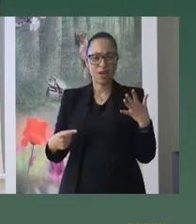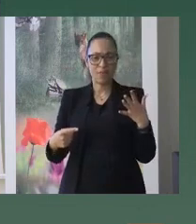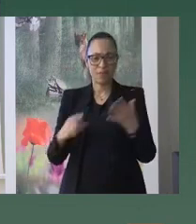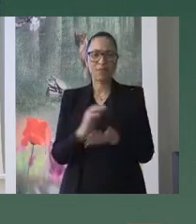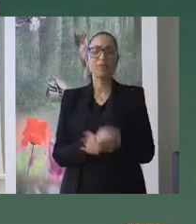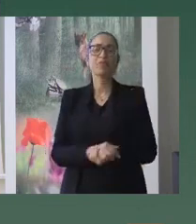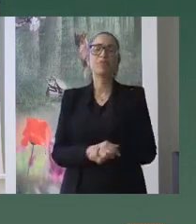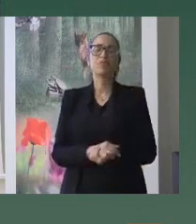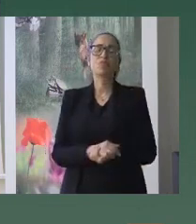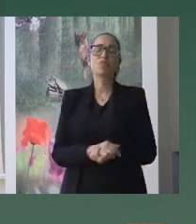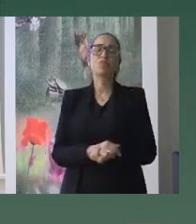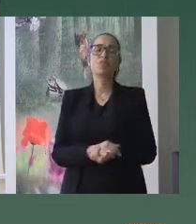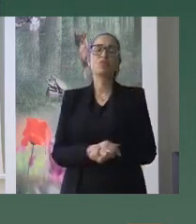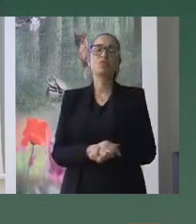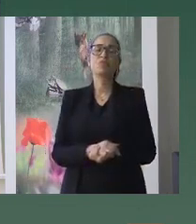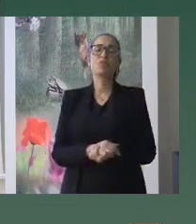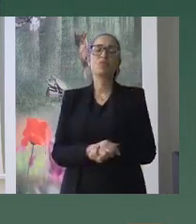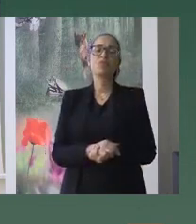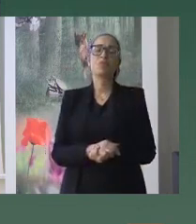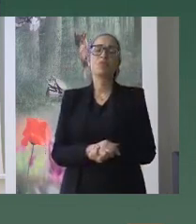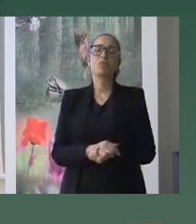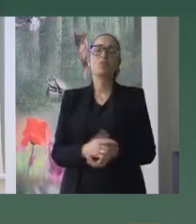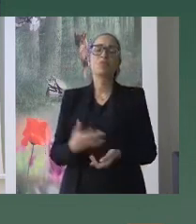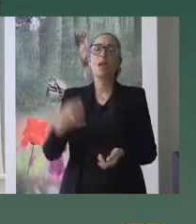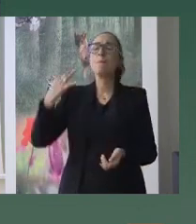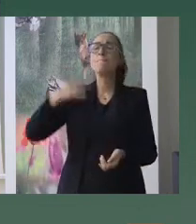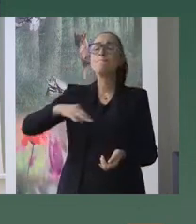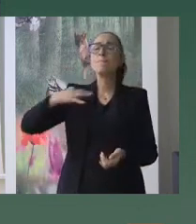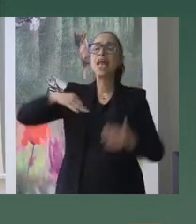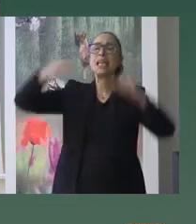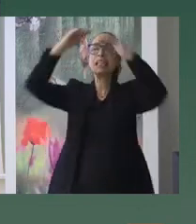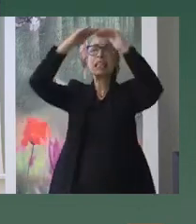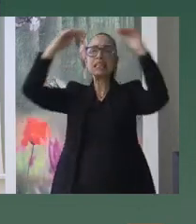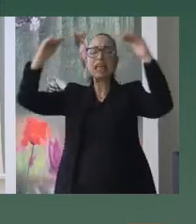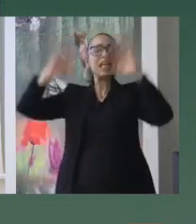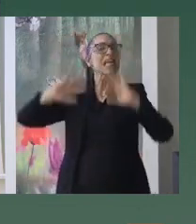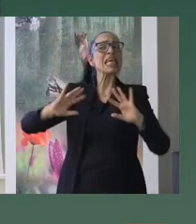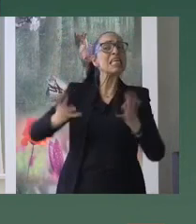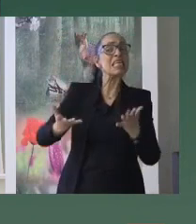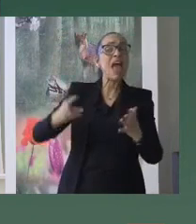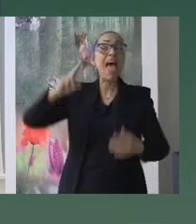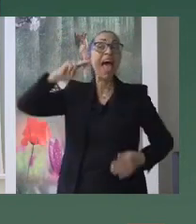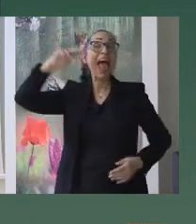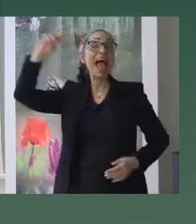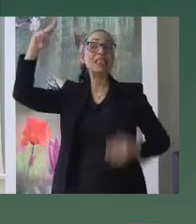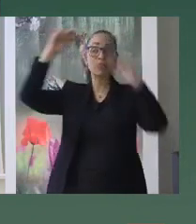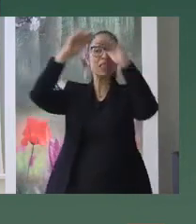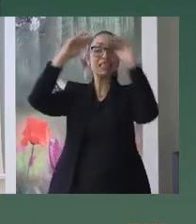διάφορες επιστήμονες να λένε διάφορα. Πράσινες στέγες ή έξυπνες στέγες τελικά.